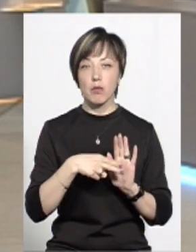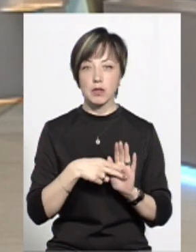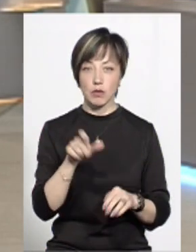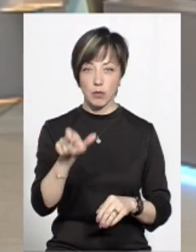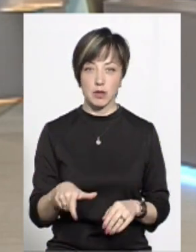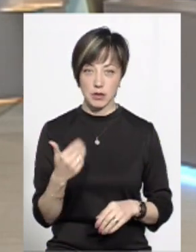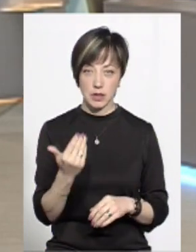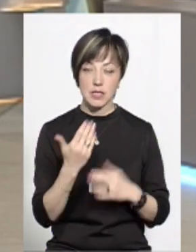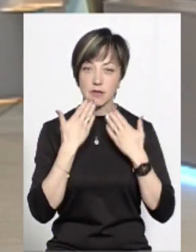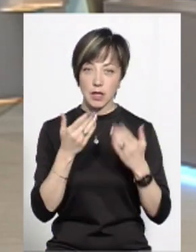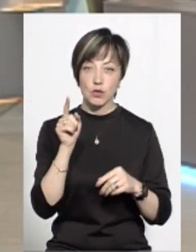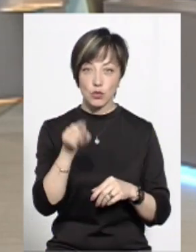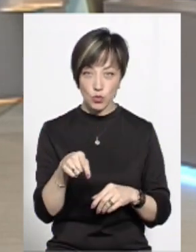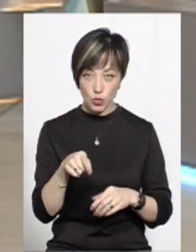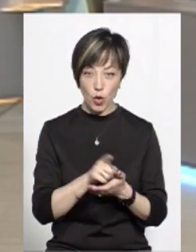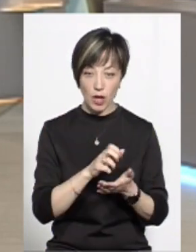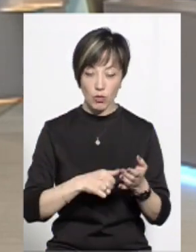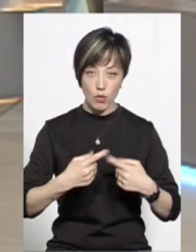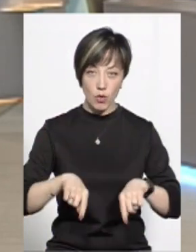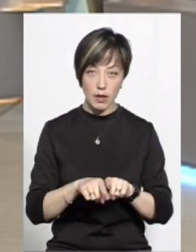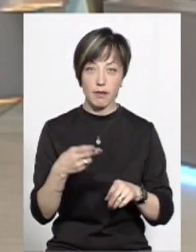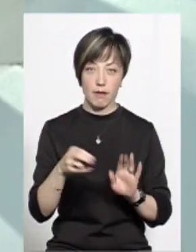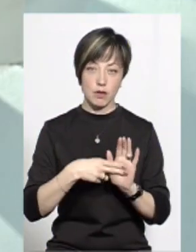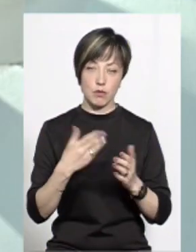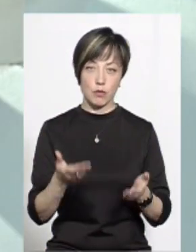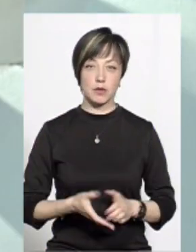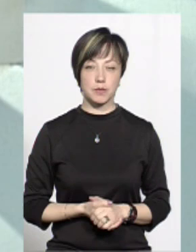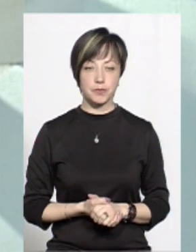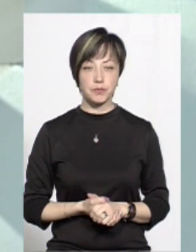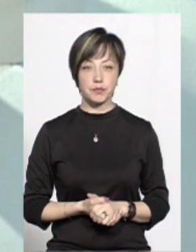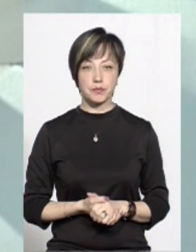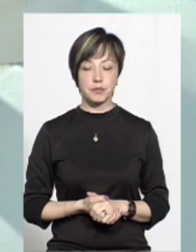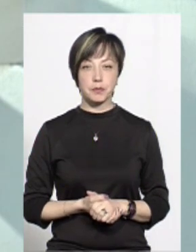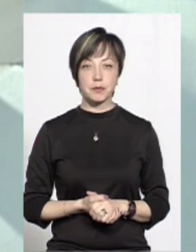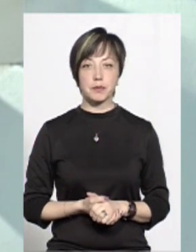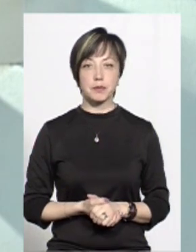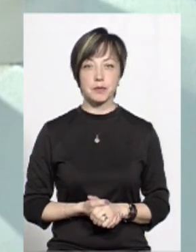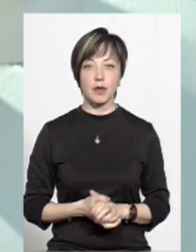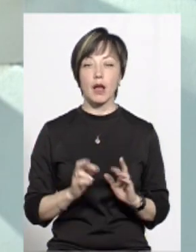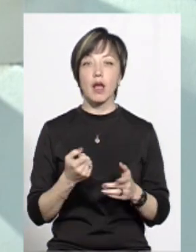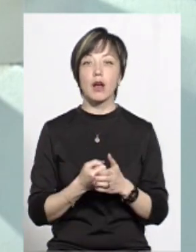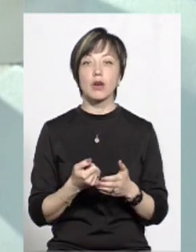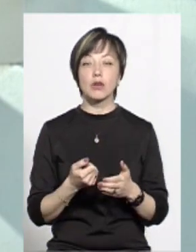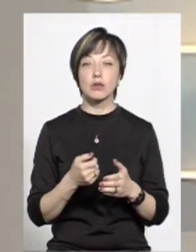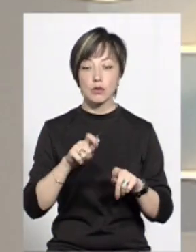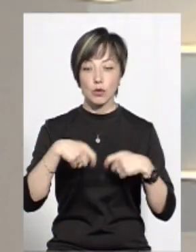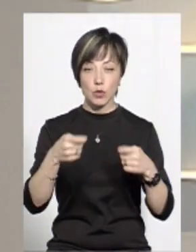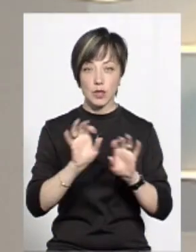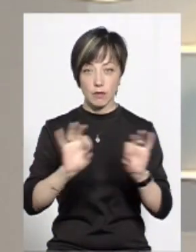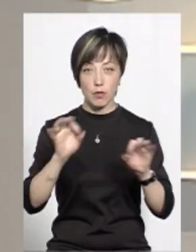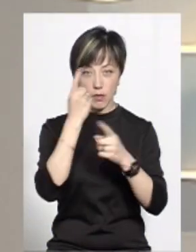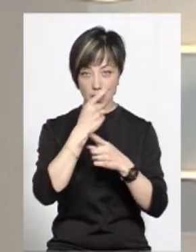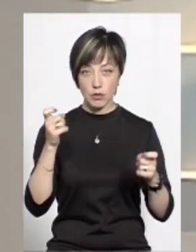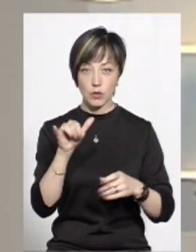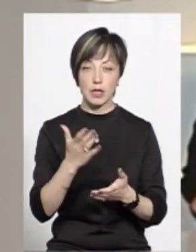реєстрації. Громадянин звертається в той орган ДФС, де він зареєстрований. І от, а як доносити до громадян ту